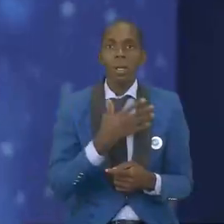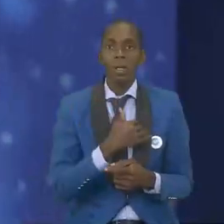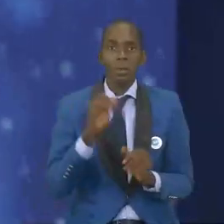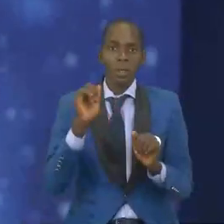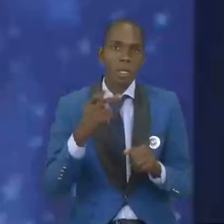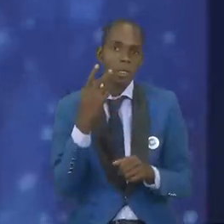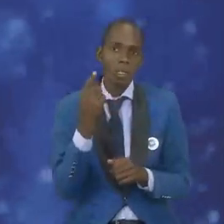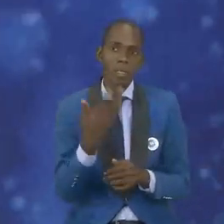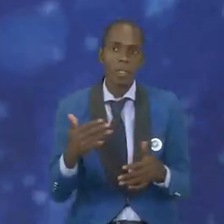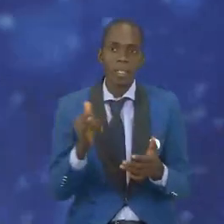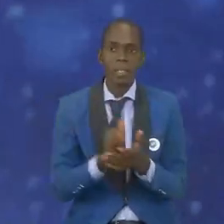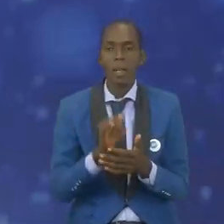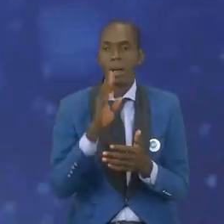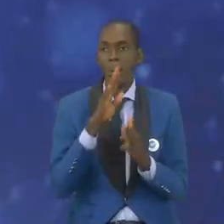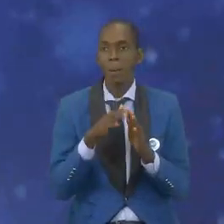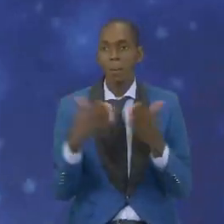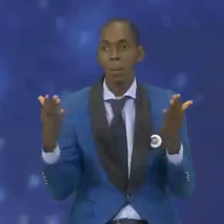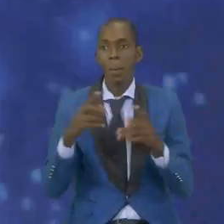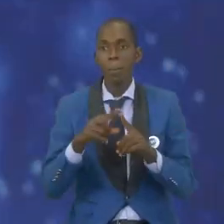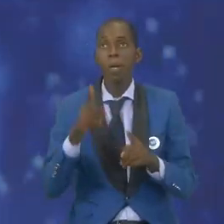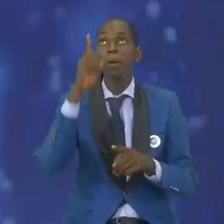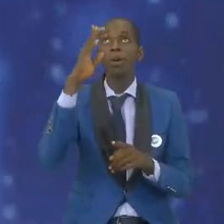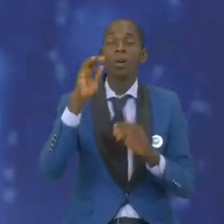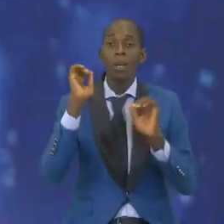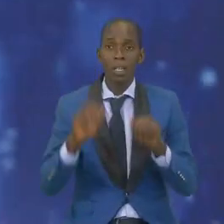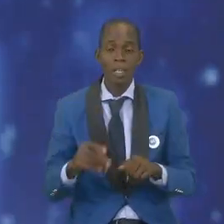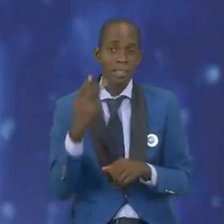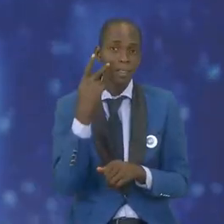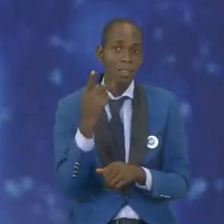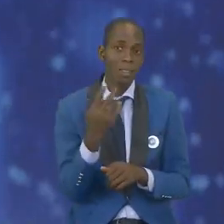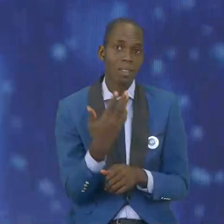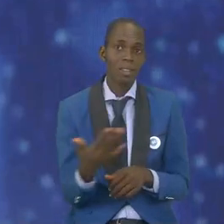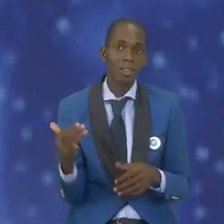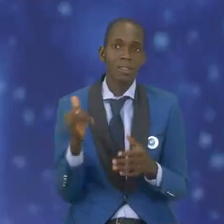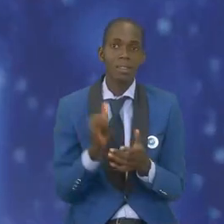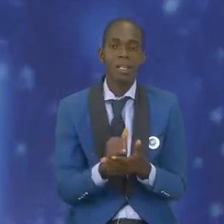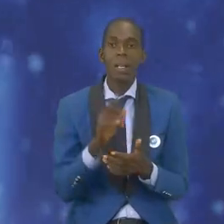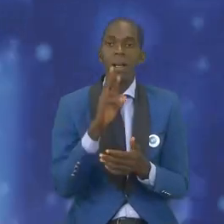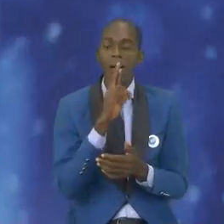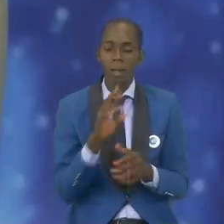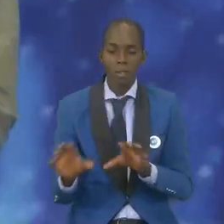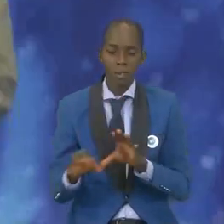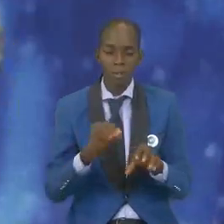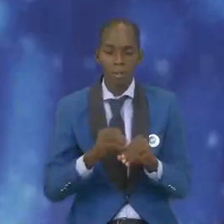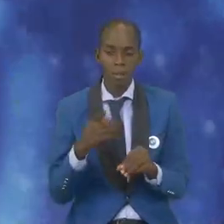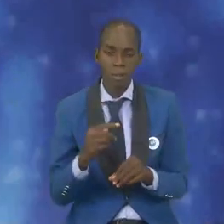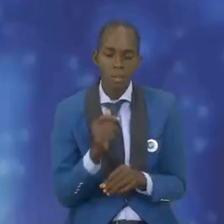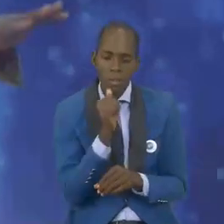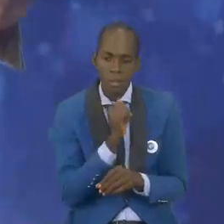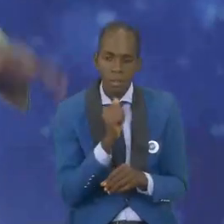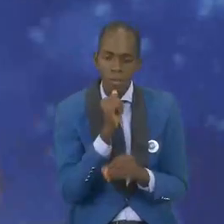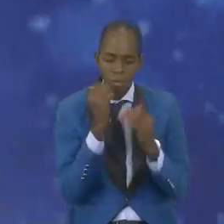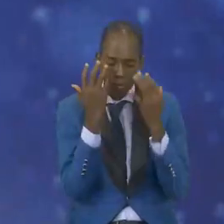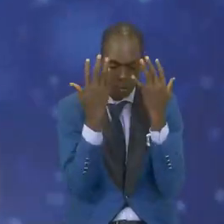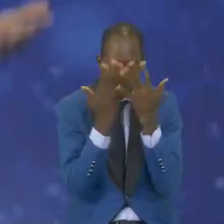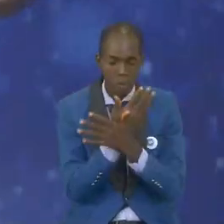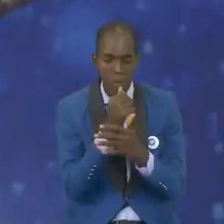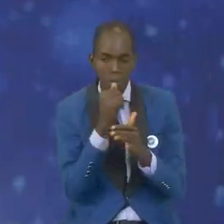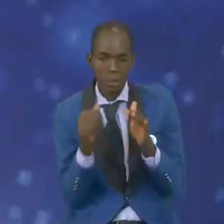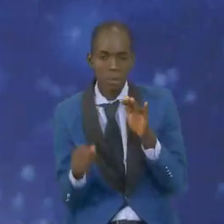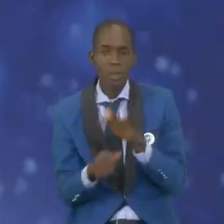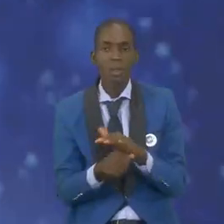aussi. Vous pouvez voir les choses qui sont publiques. Dieu peut voir les choses qui sont faites